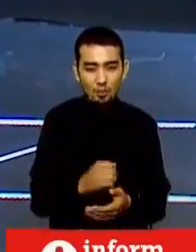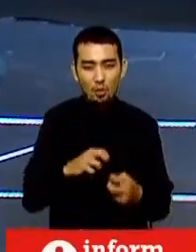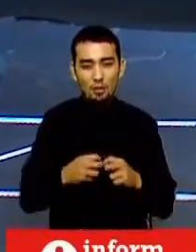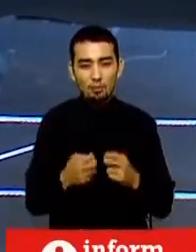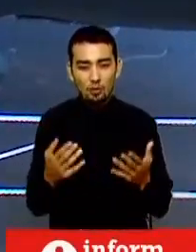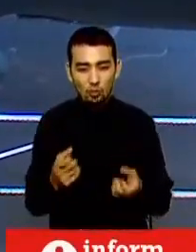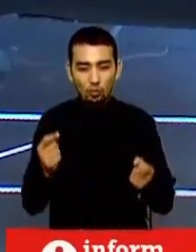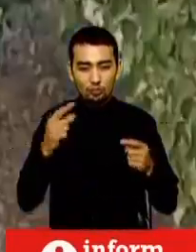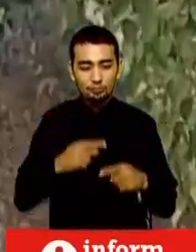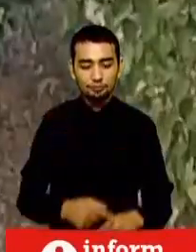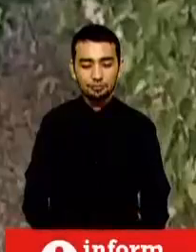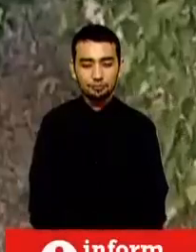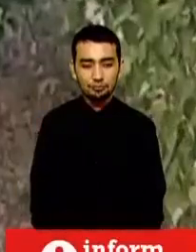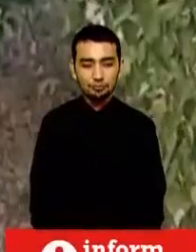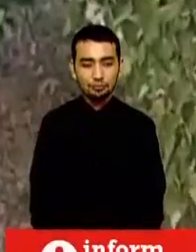платежа.